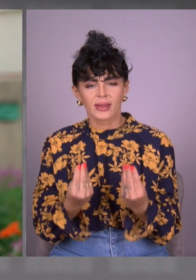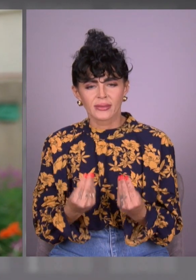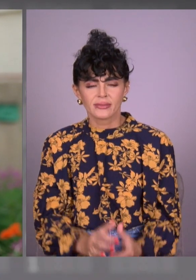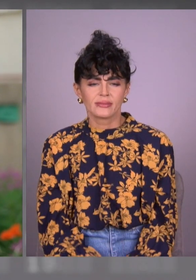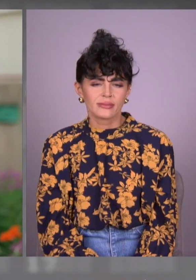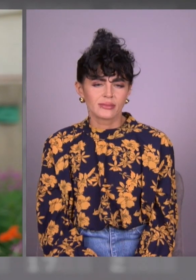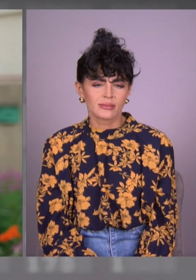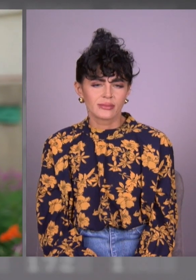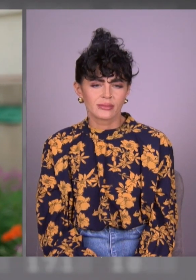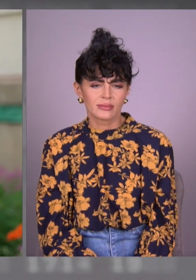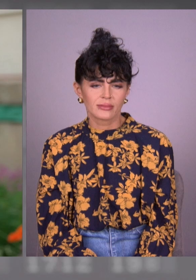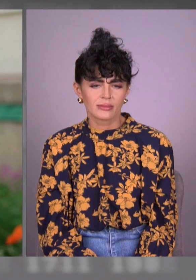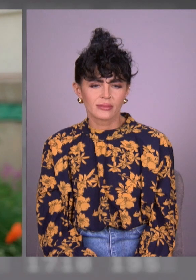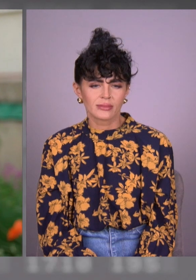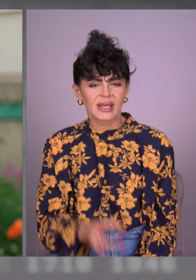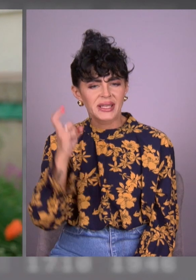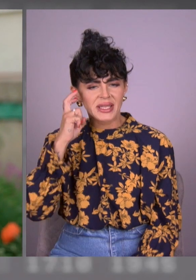вам також. Так. Києву вітання.